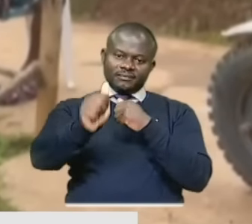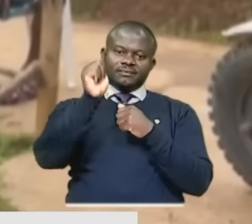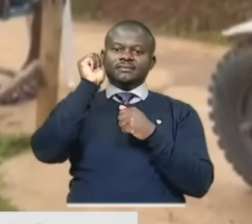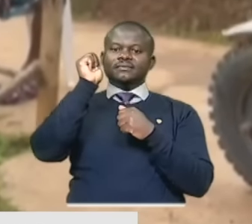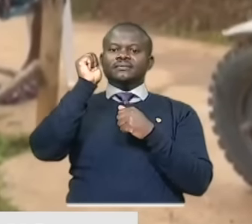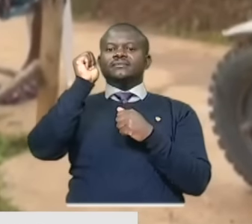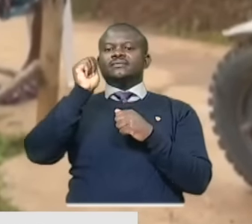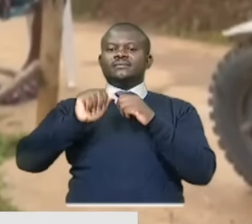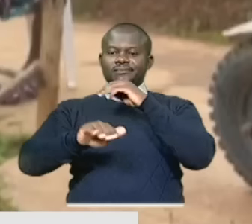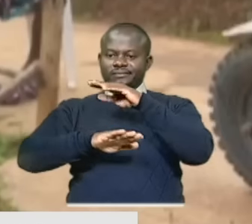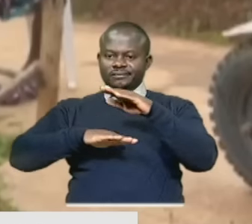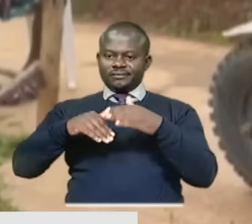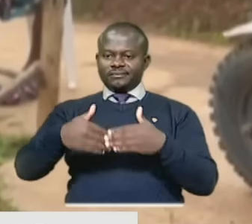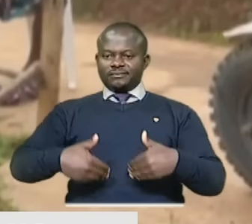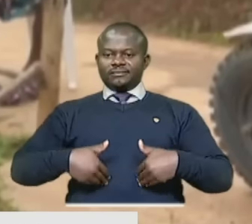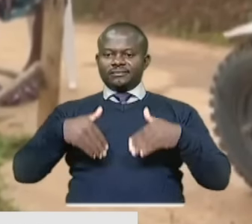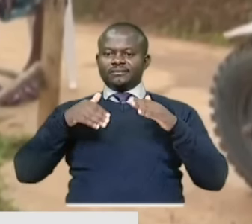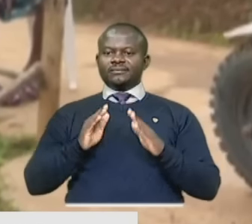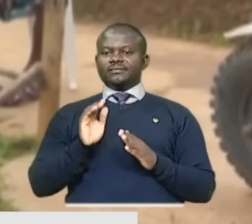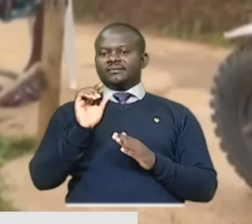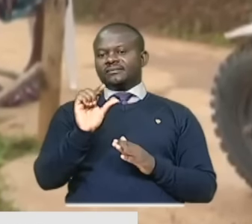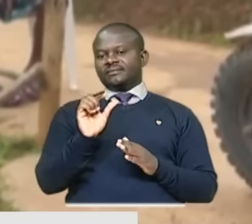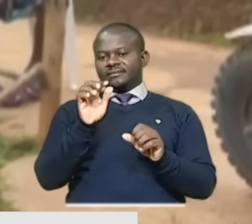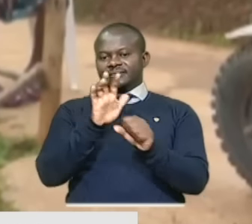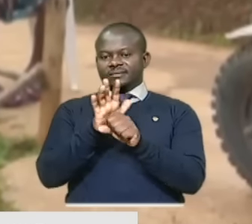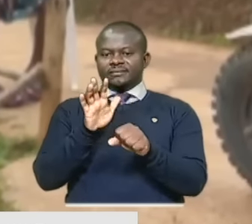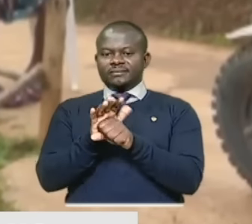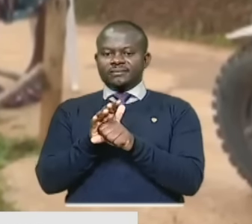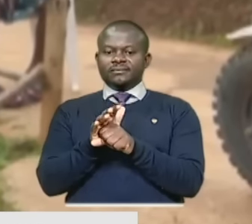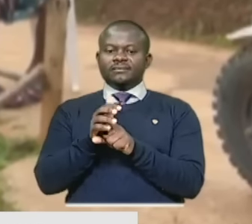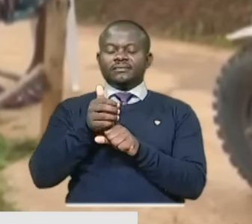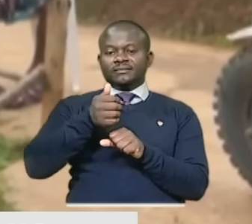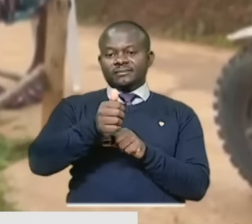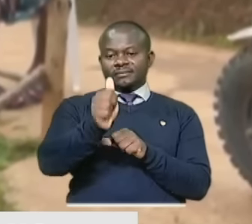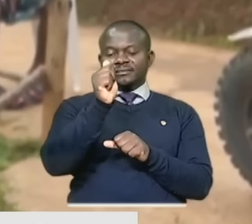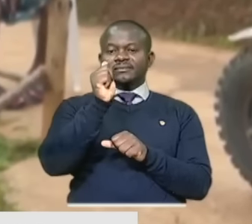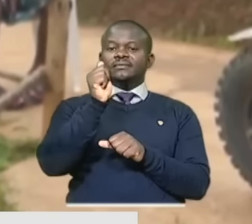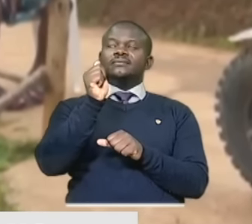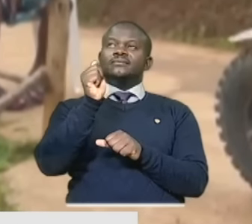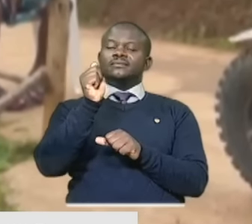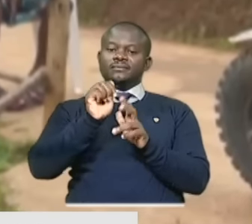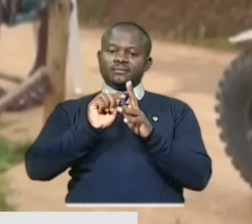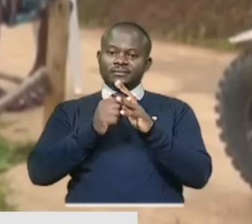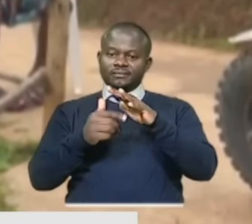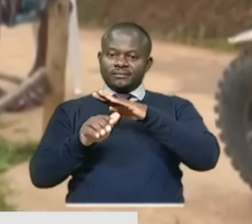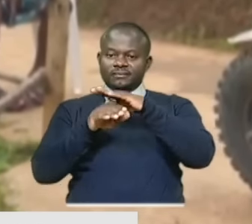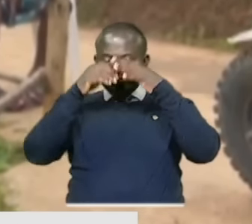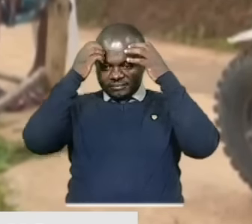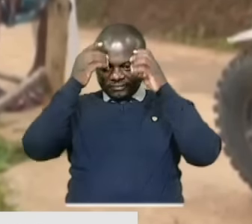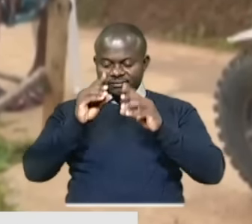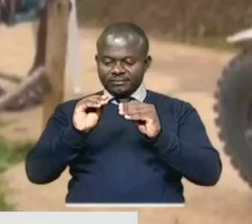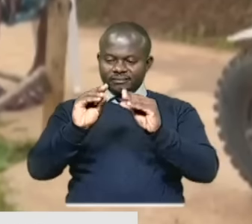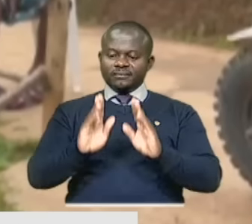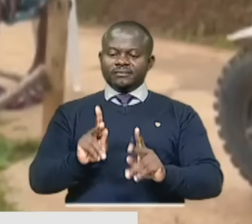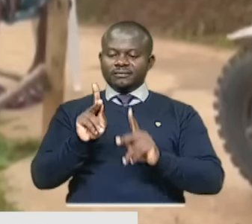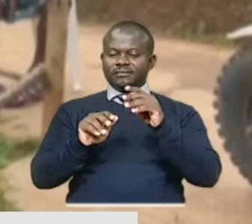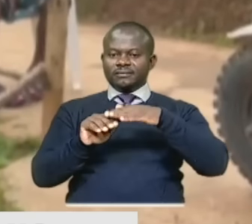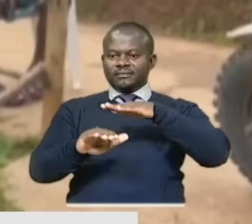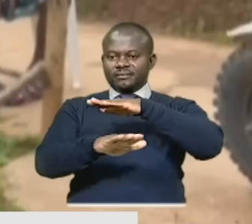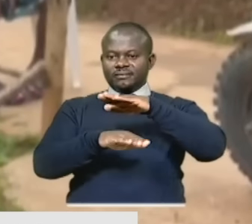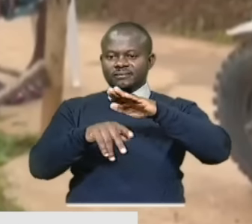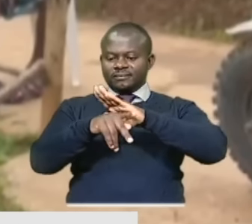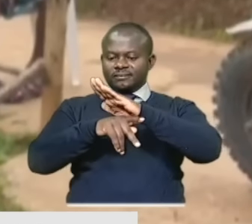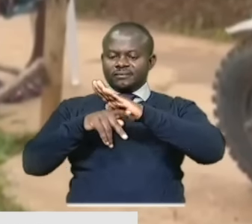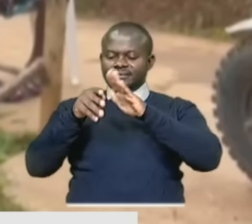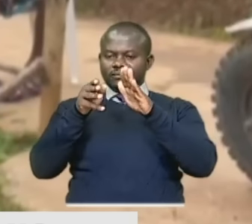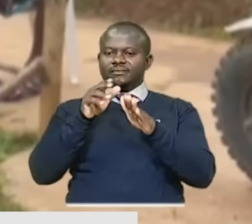rwego rwo hasi, bakiri abajene batoya. Cyane cyane ibyo ni byo bigahera muri education hasi ku mwana wo muri primaire.